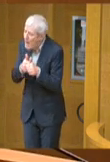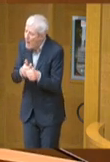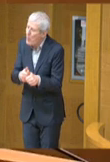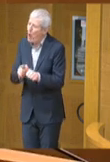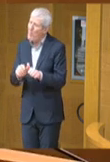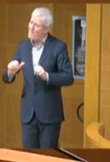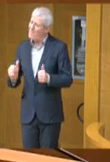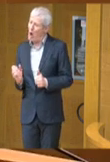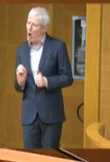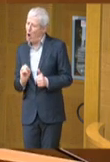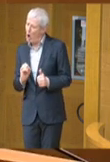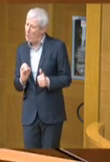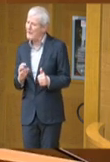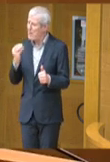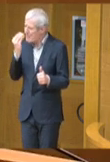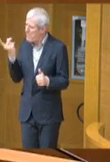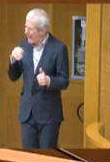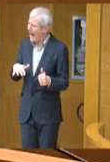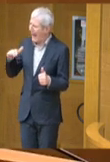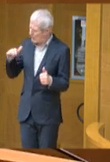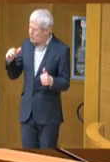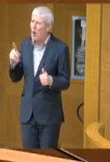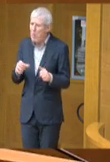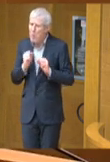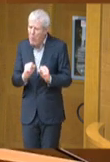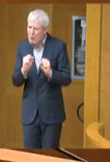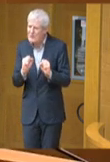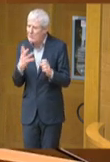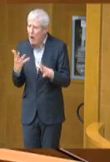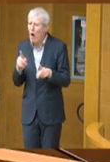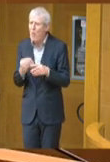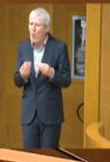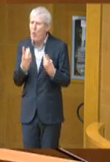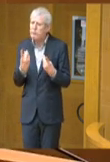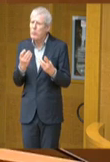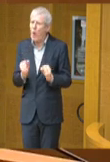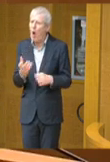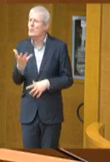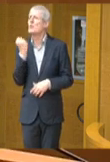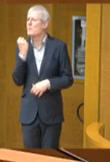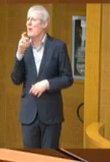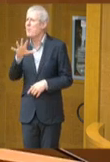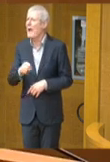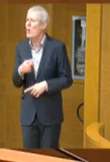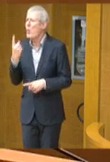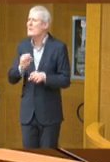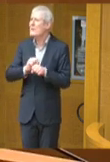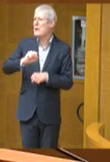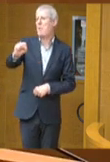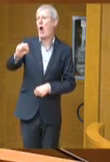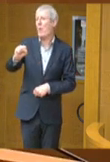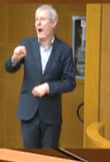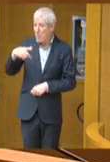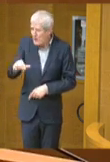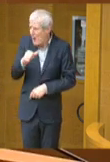formativo pensato per gli adulti e che prevede la possibilità di conseguire un diploma mai preso per la necessità di entrare presto nel